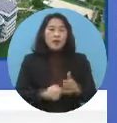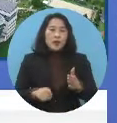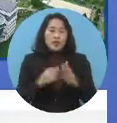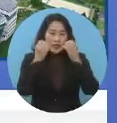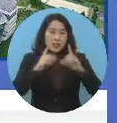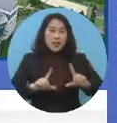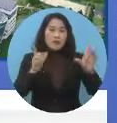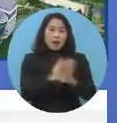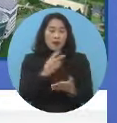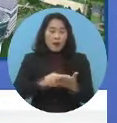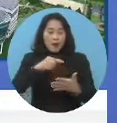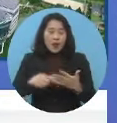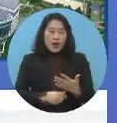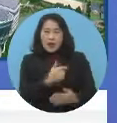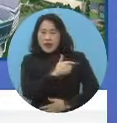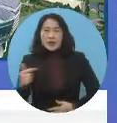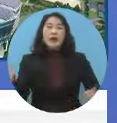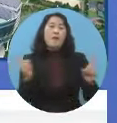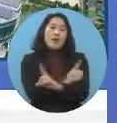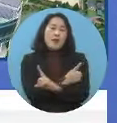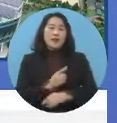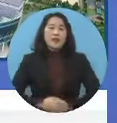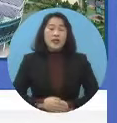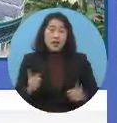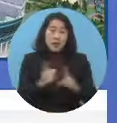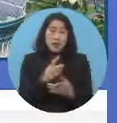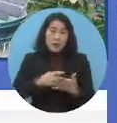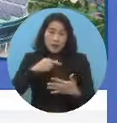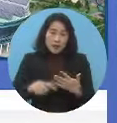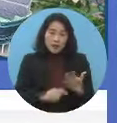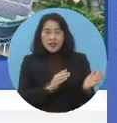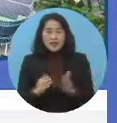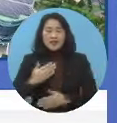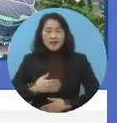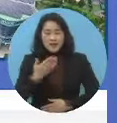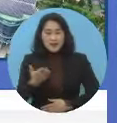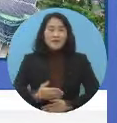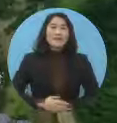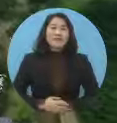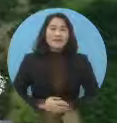새해부터 제도와 시책 을 대폭 변경 합니다 달라지는 제도와 시책 정리해드립니다